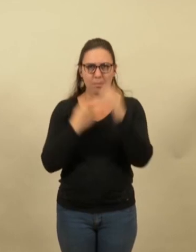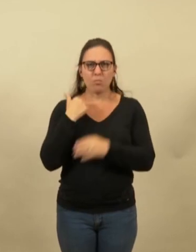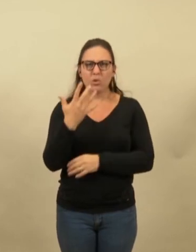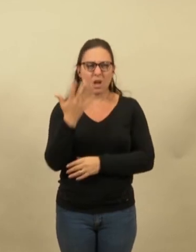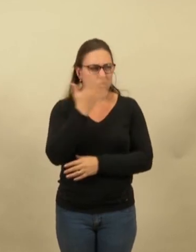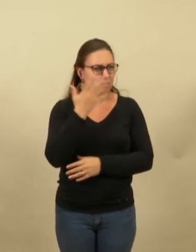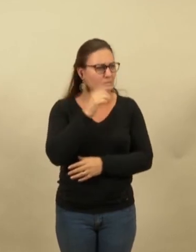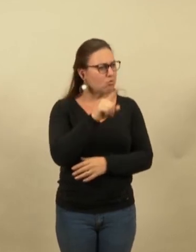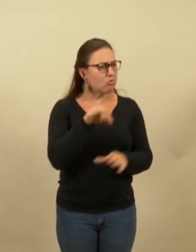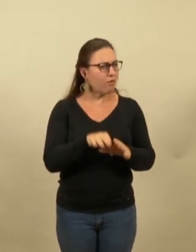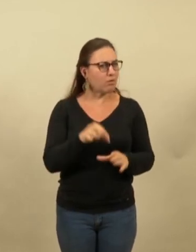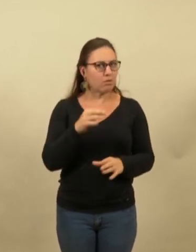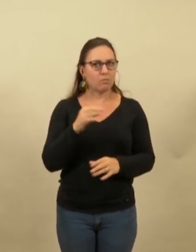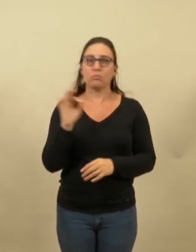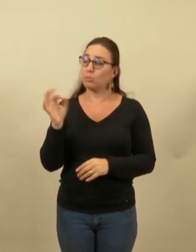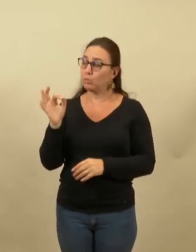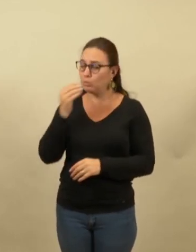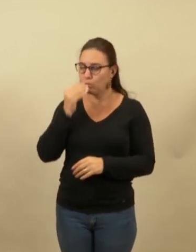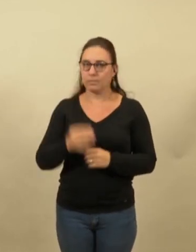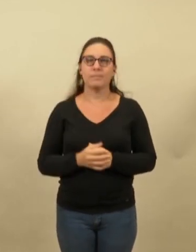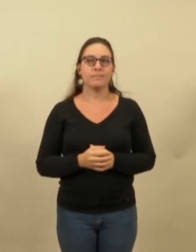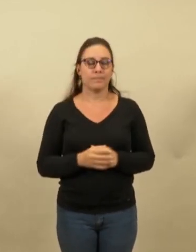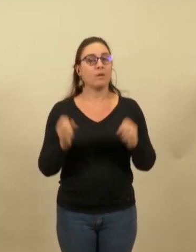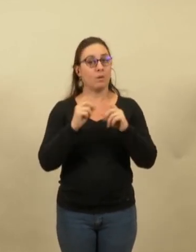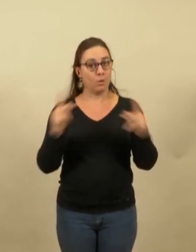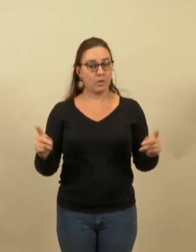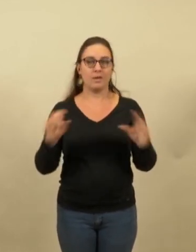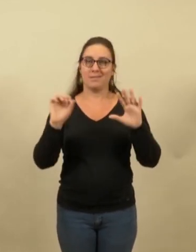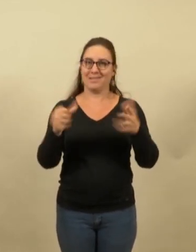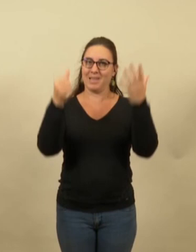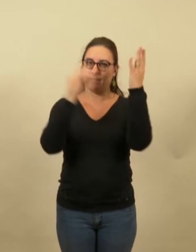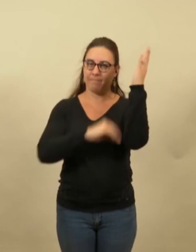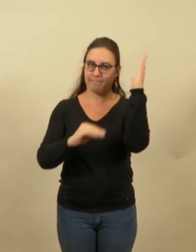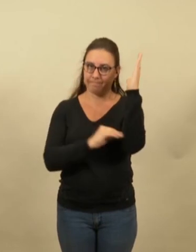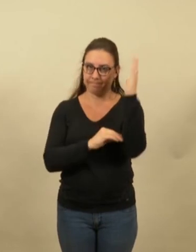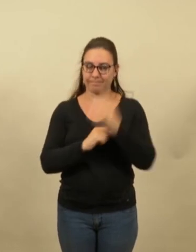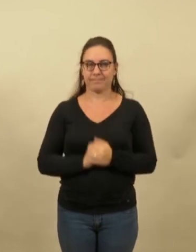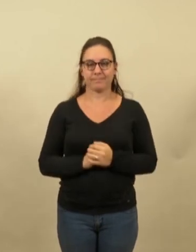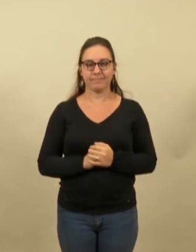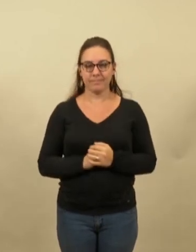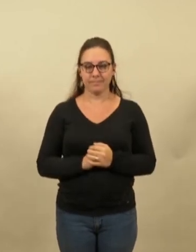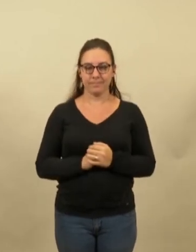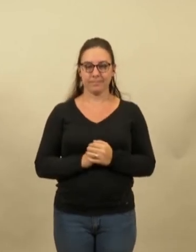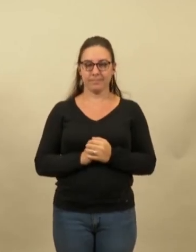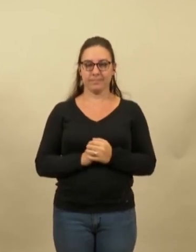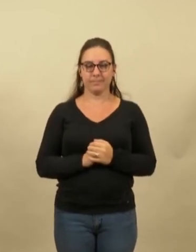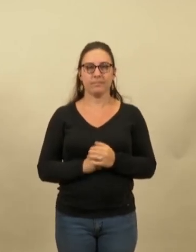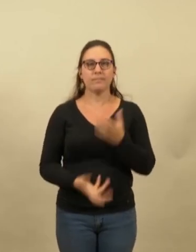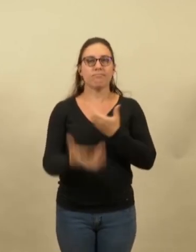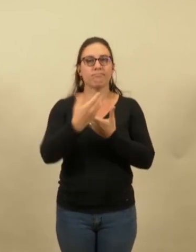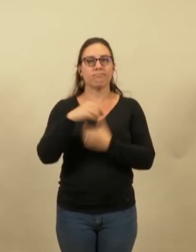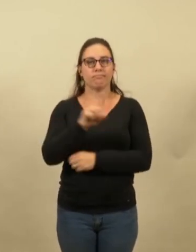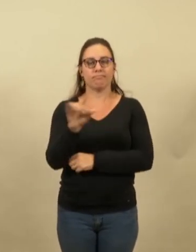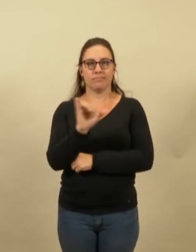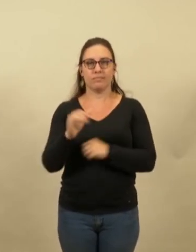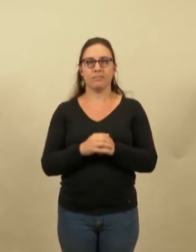vous avez fait voter d'accord et donc nous arrivons aussi l'amendement numéro 6 qui ne prend pas par au vote